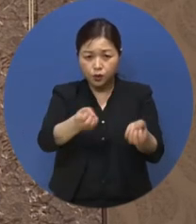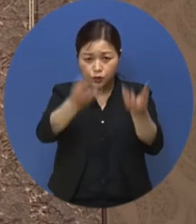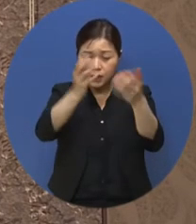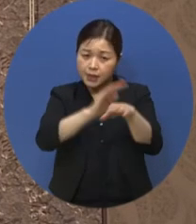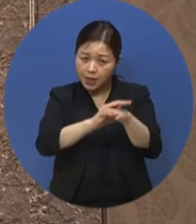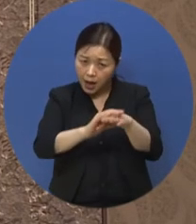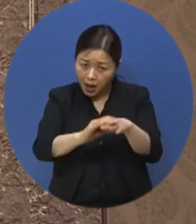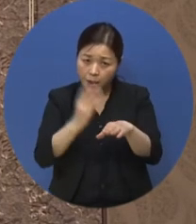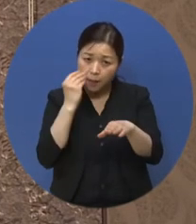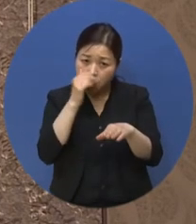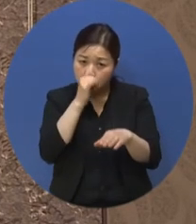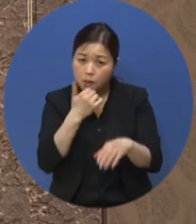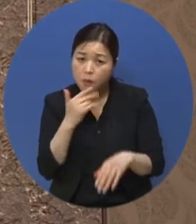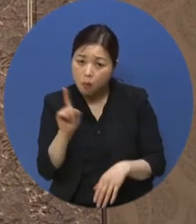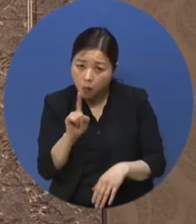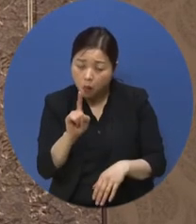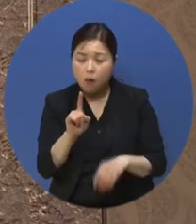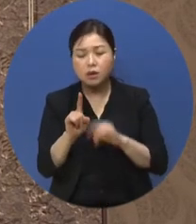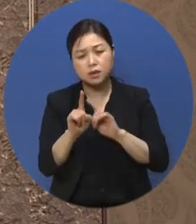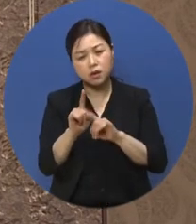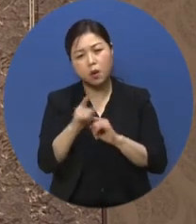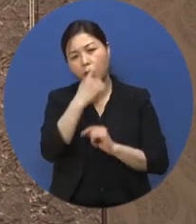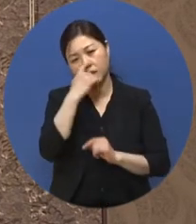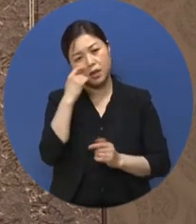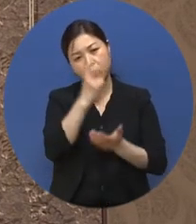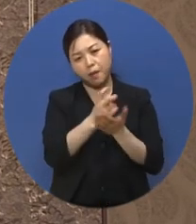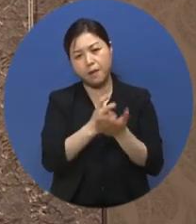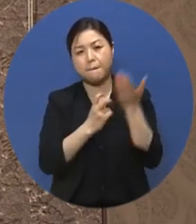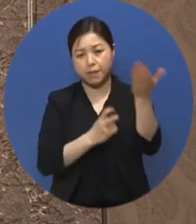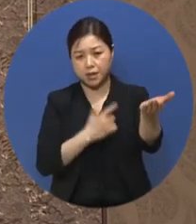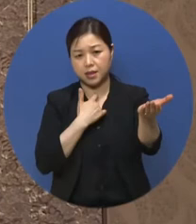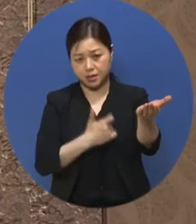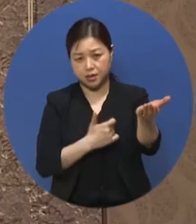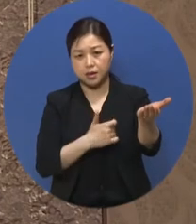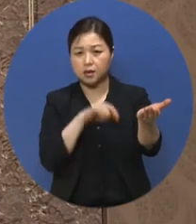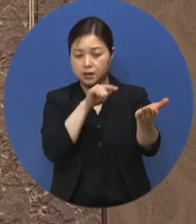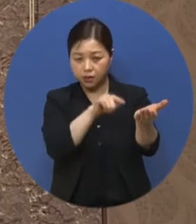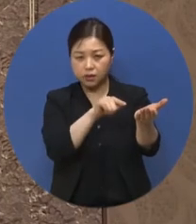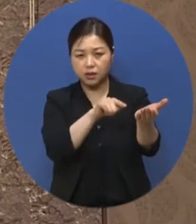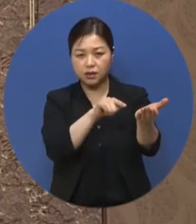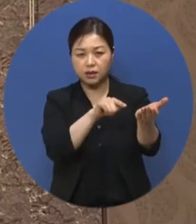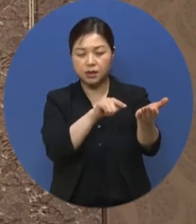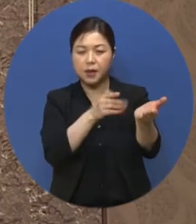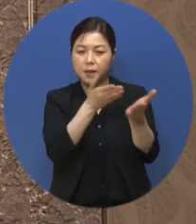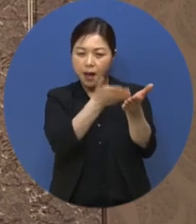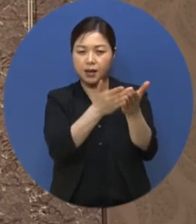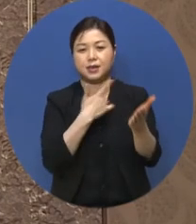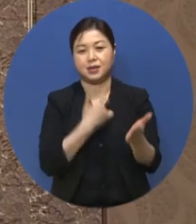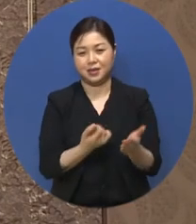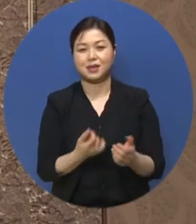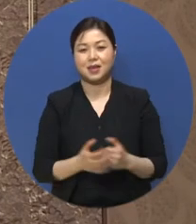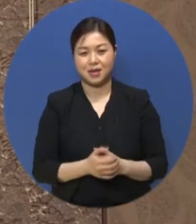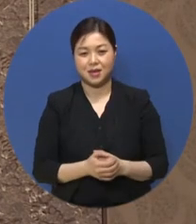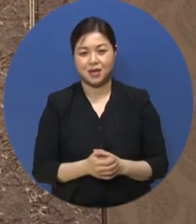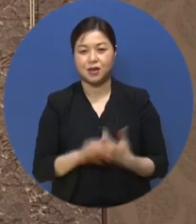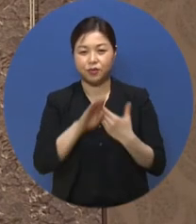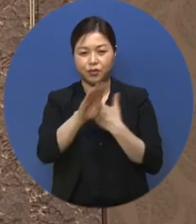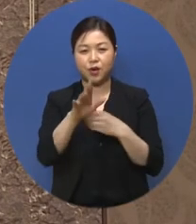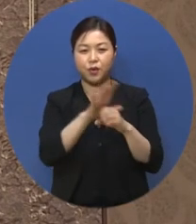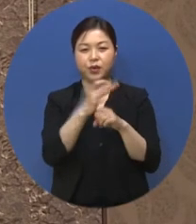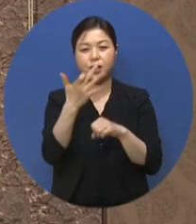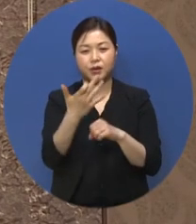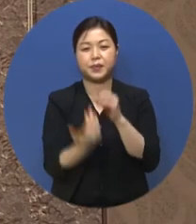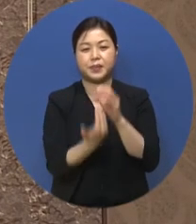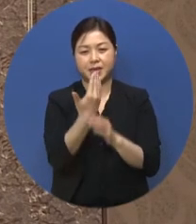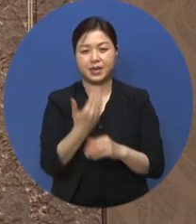됐냐 그런 조례를 발의해서 그리고 이제 그런 걸 한번 시험대에 올렸는데 그리고 나서 코로나19가 터진